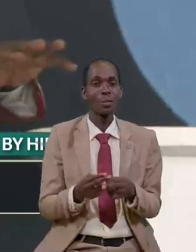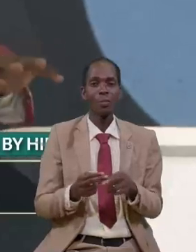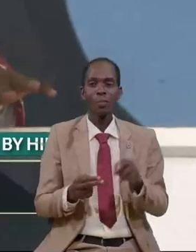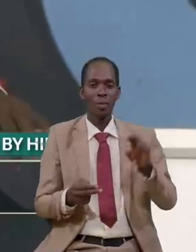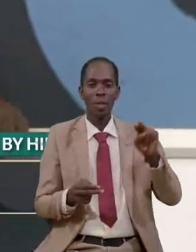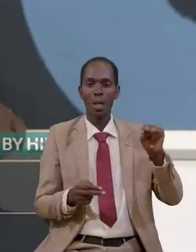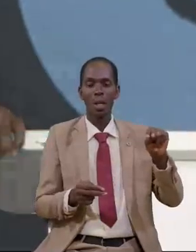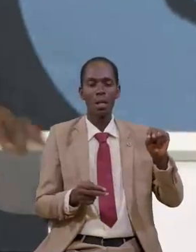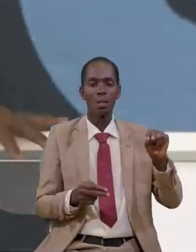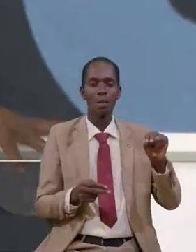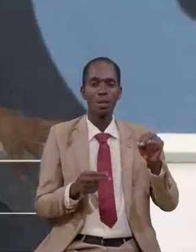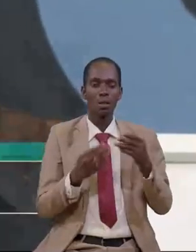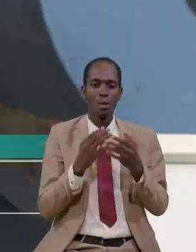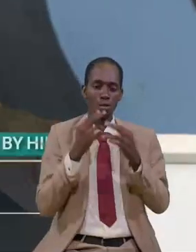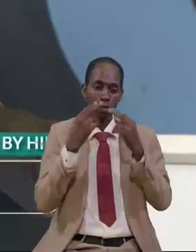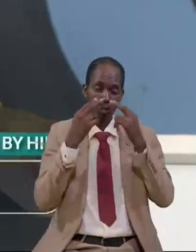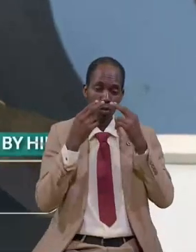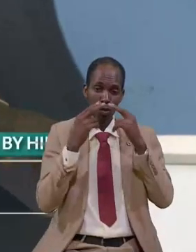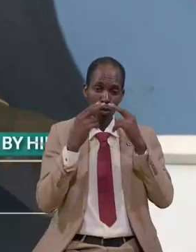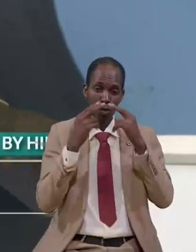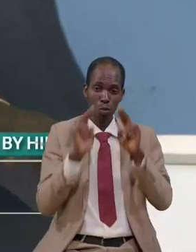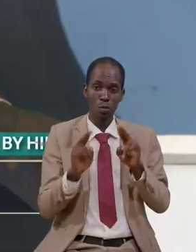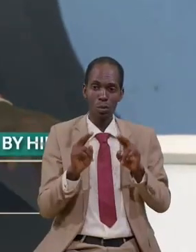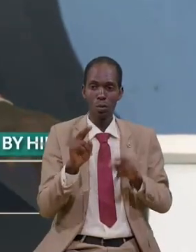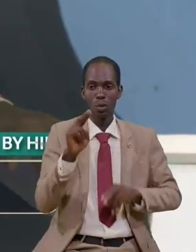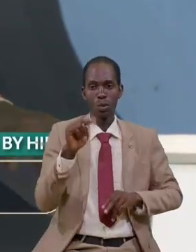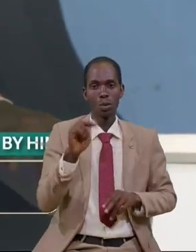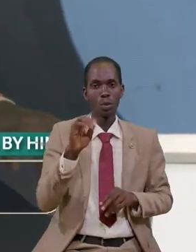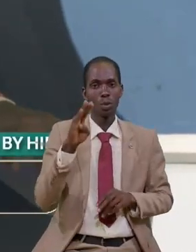Noble, haine, noble. Et non pas